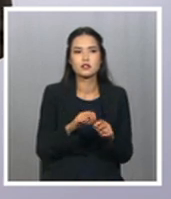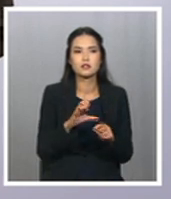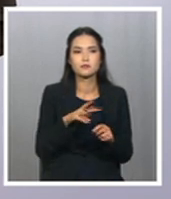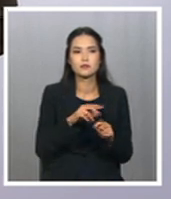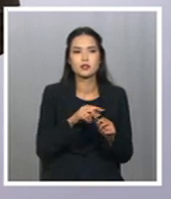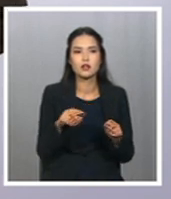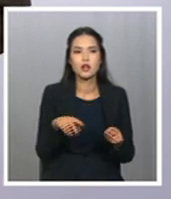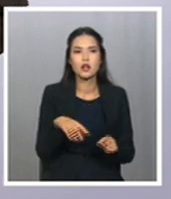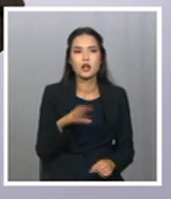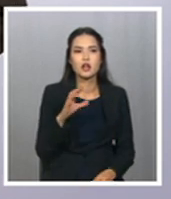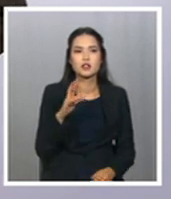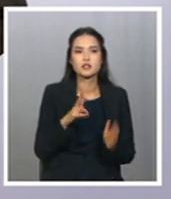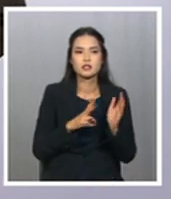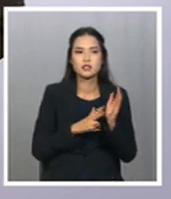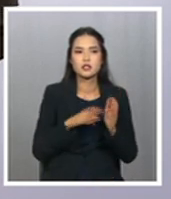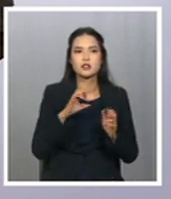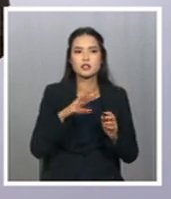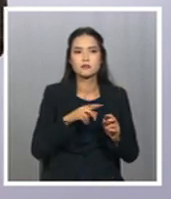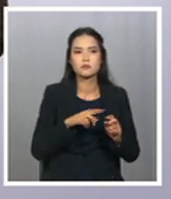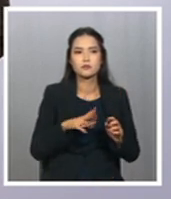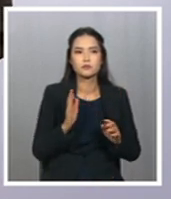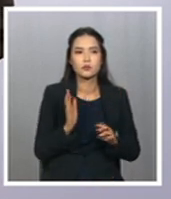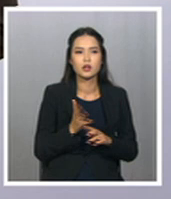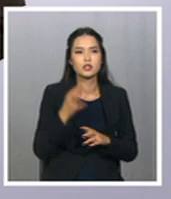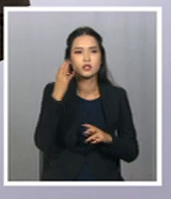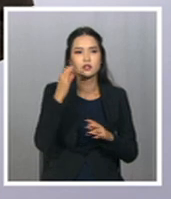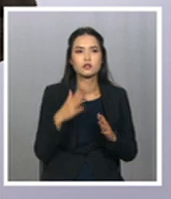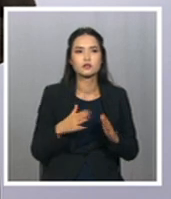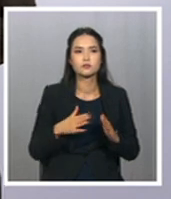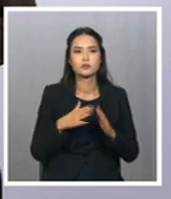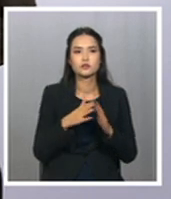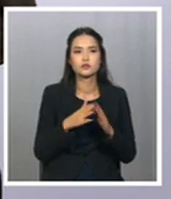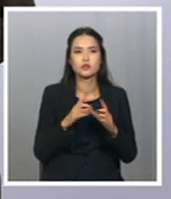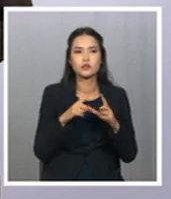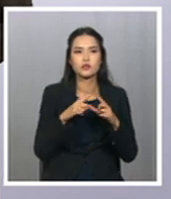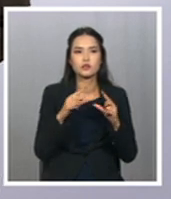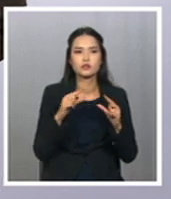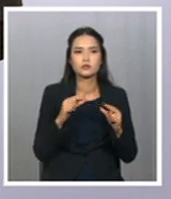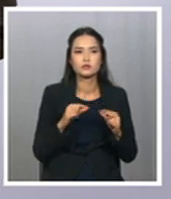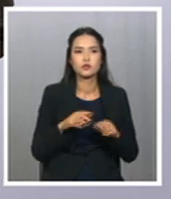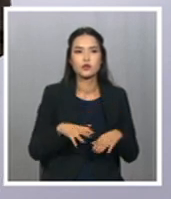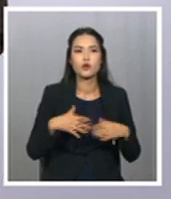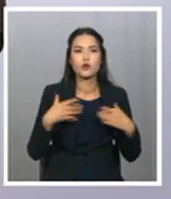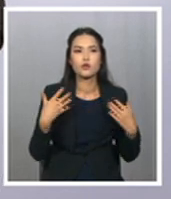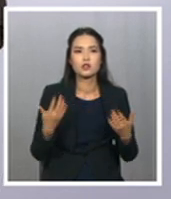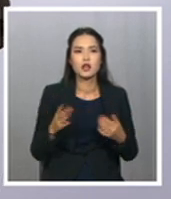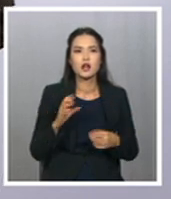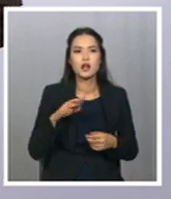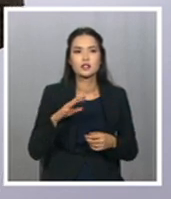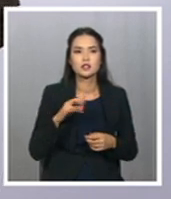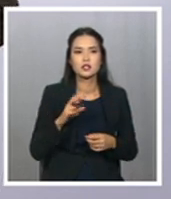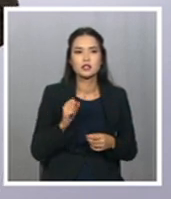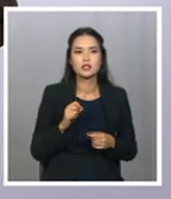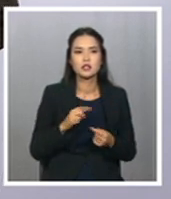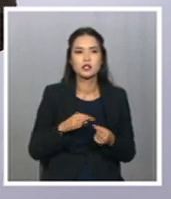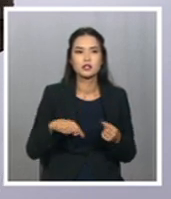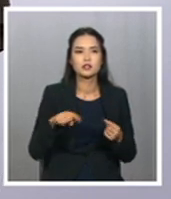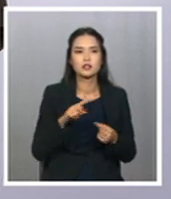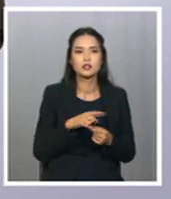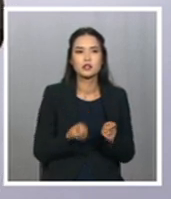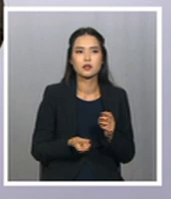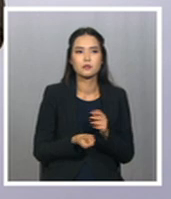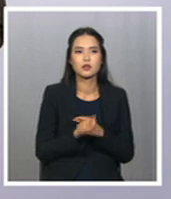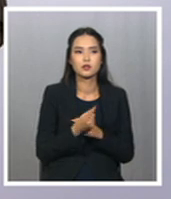және 8 сантиметр болатын тік бұрышты үш бұрышты үлкен катетінен айналдырғанда пайда